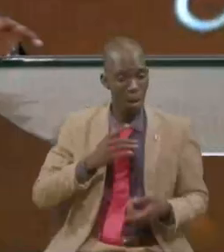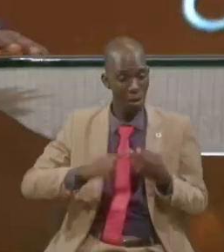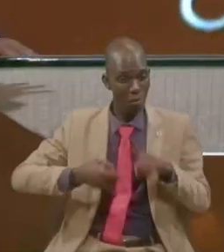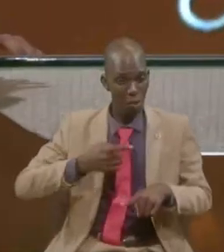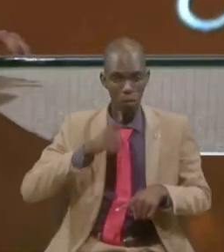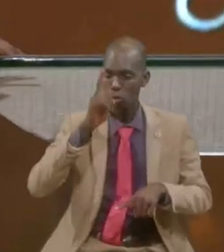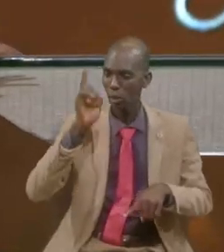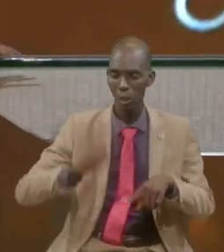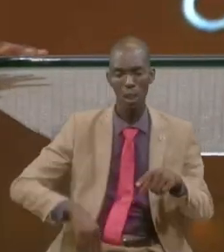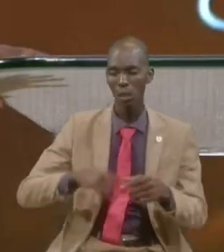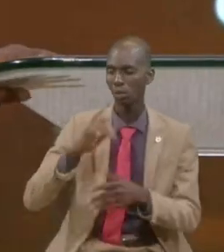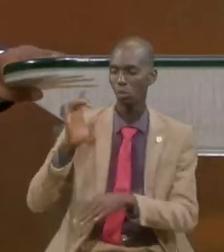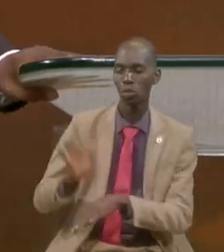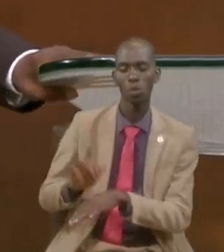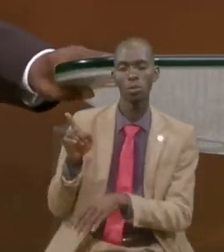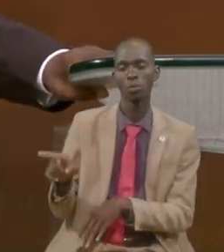Ce qui leur touche, c'est que